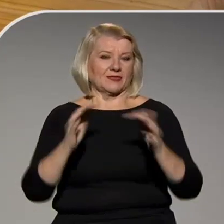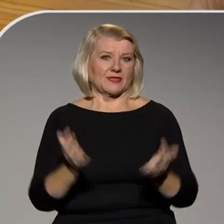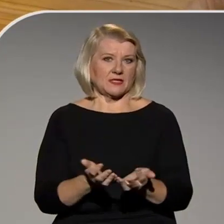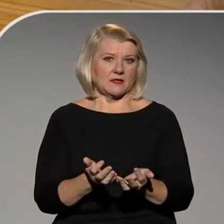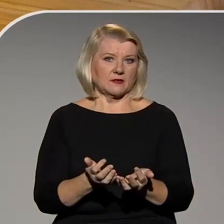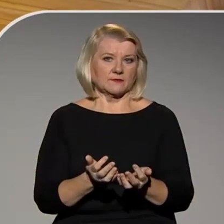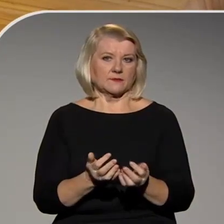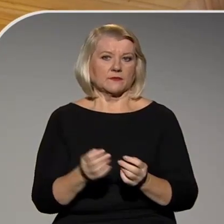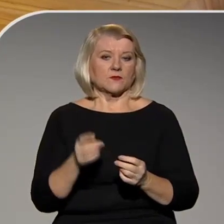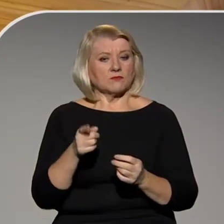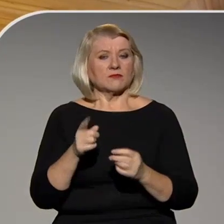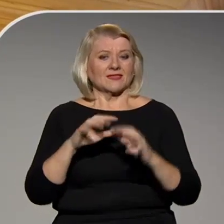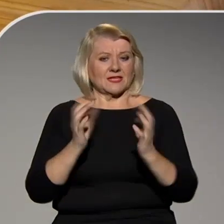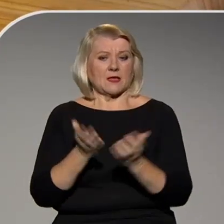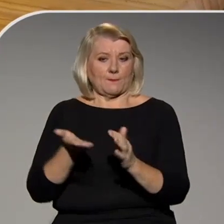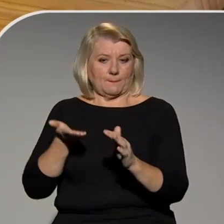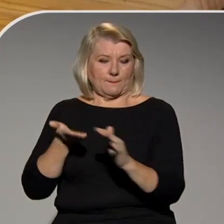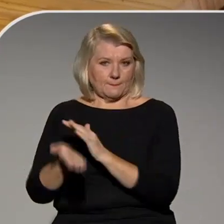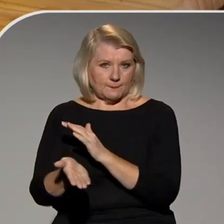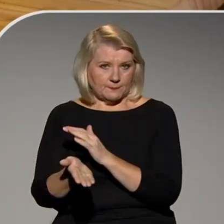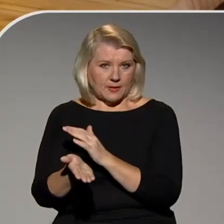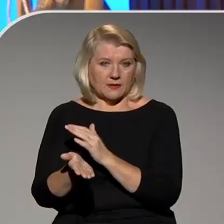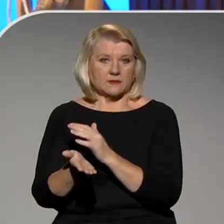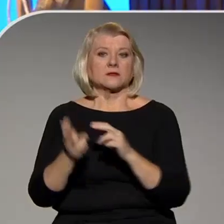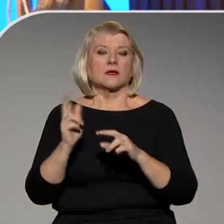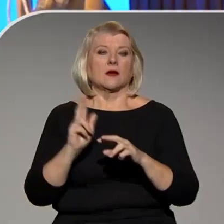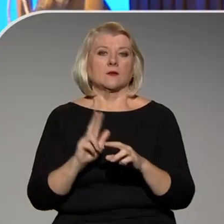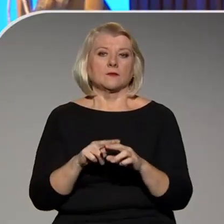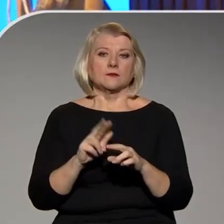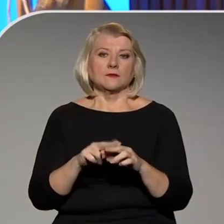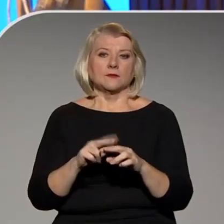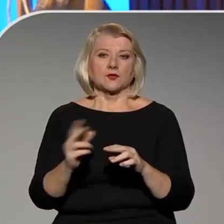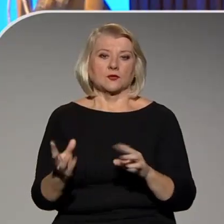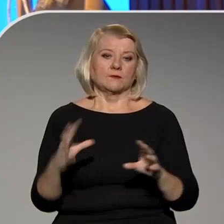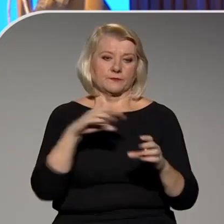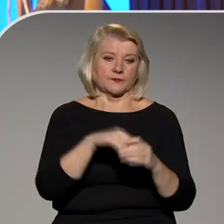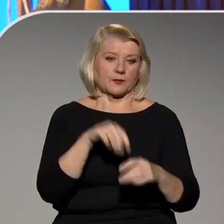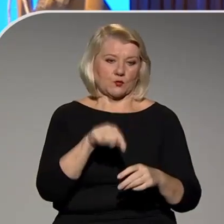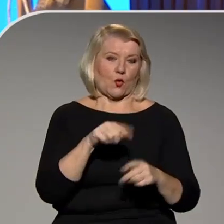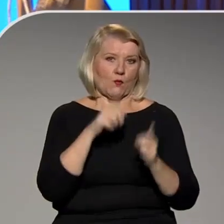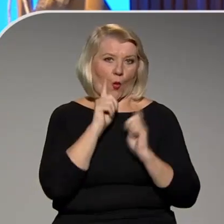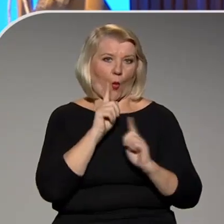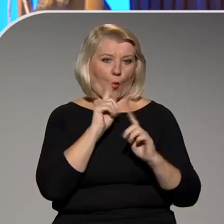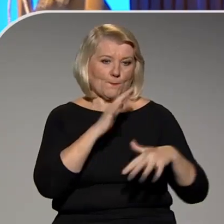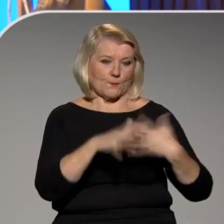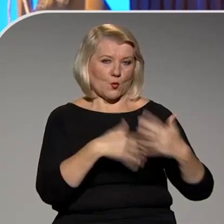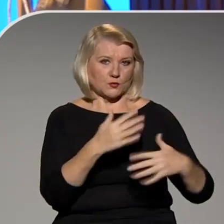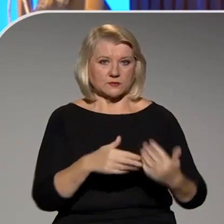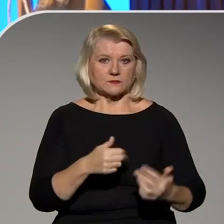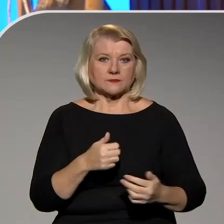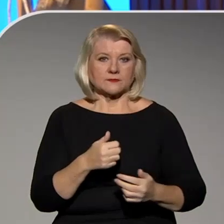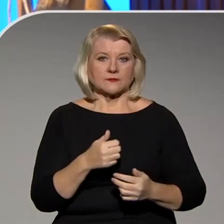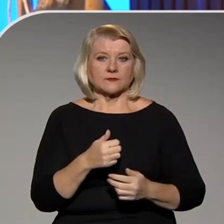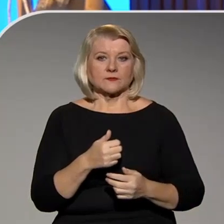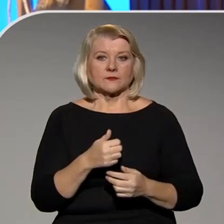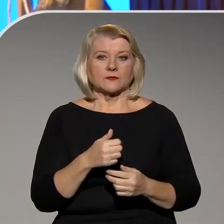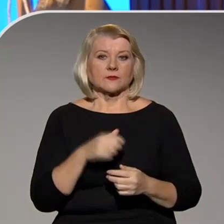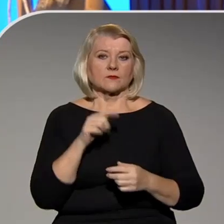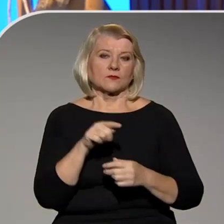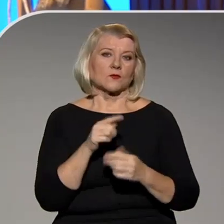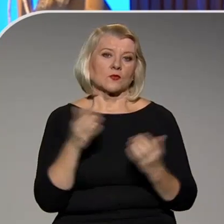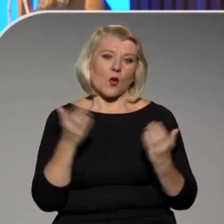klasická pečená dýně, kterou jsem zakomponovala do toho humusu. Může z toho být taková